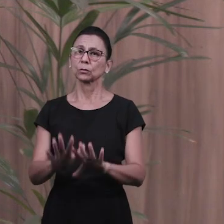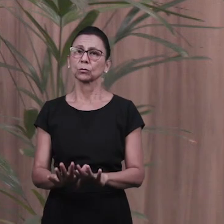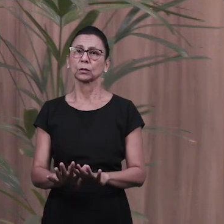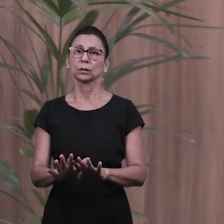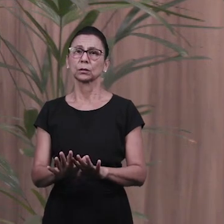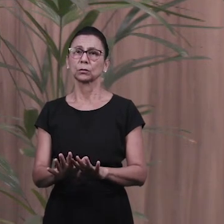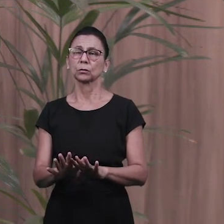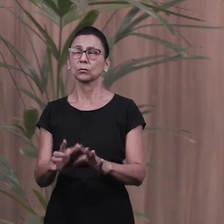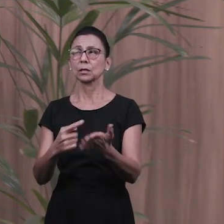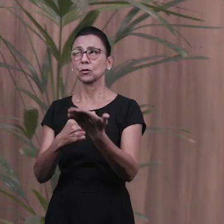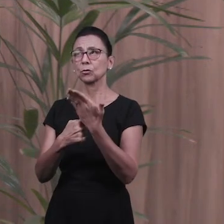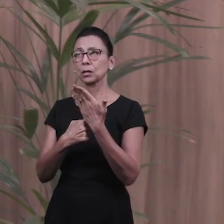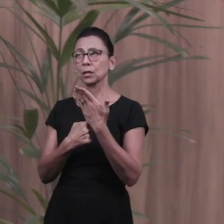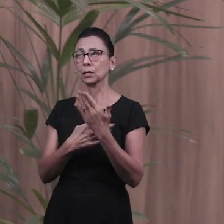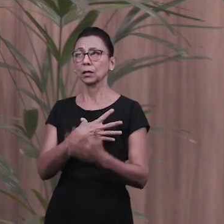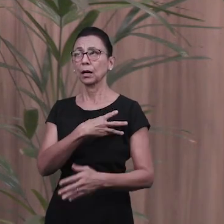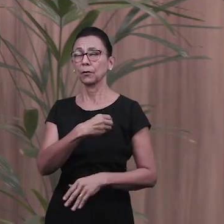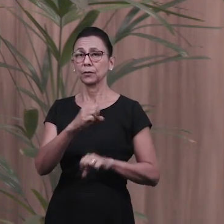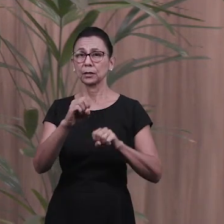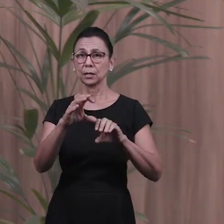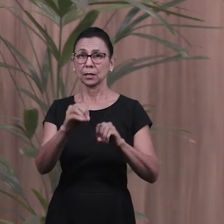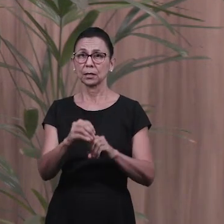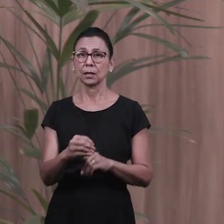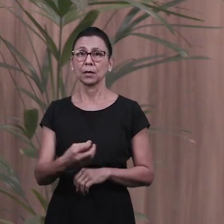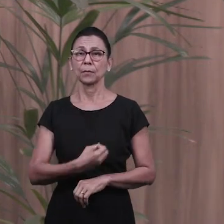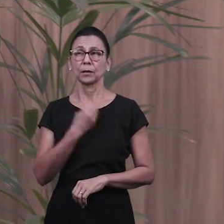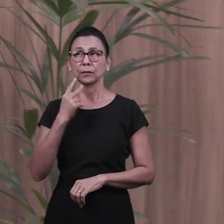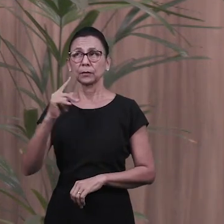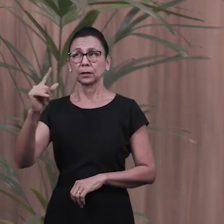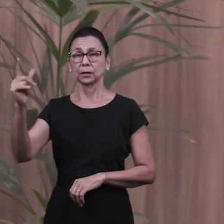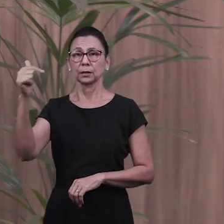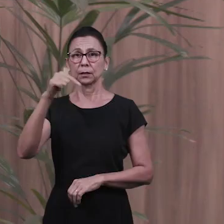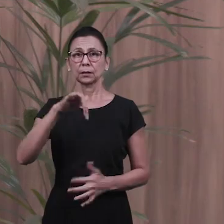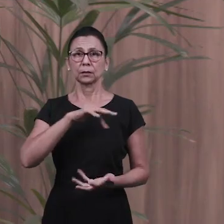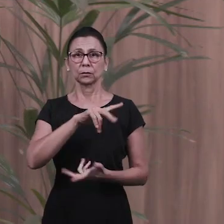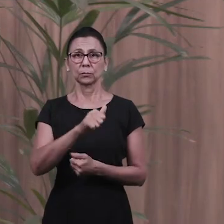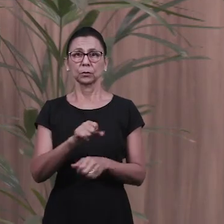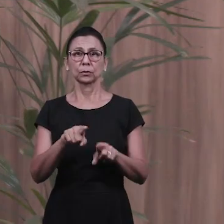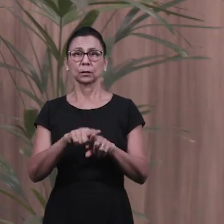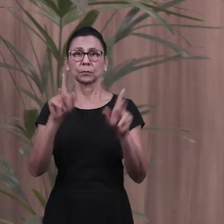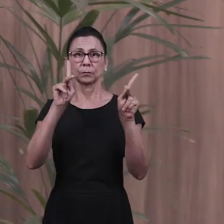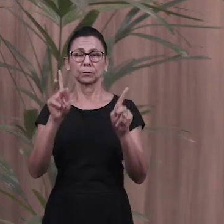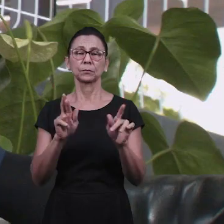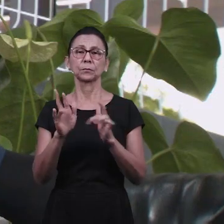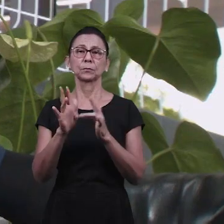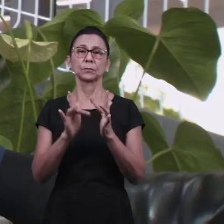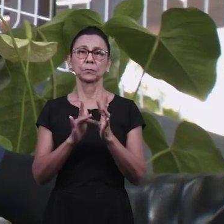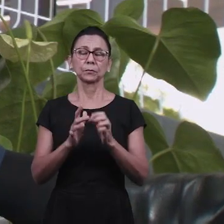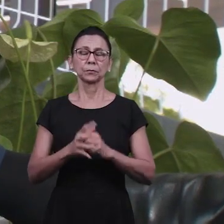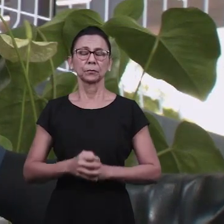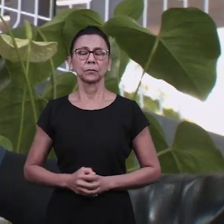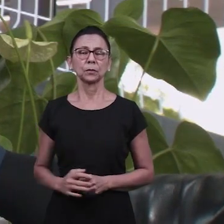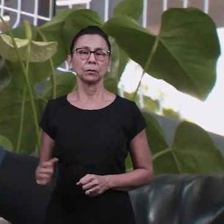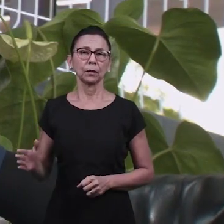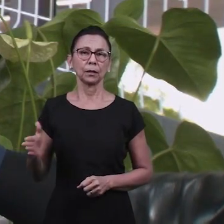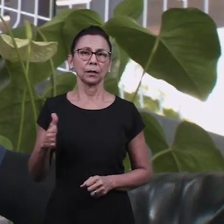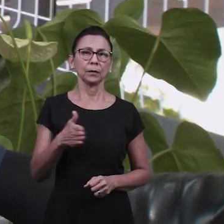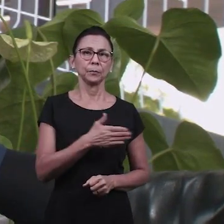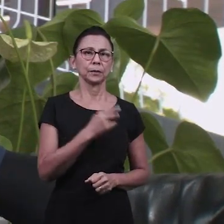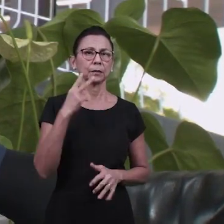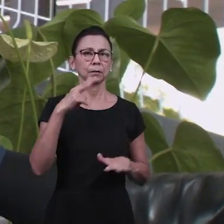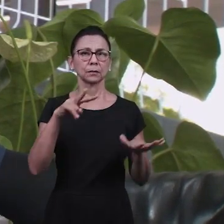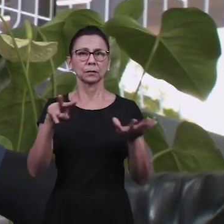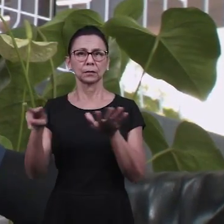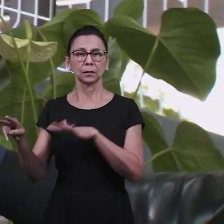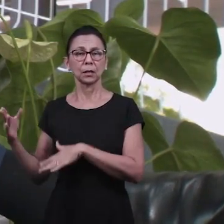la vie éternelle. La paix du Seigneur Jésus. La semaine dernière, nous avons déjà dit que le grand roi